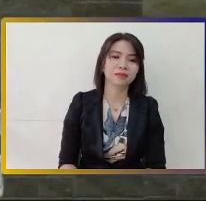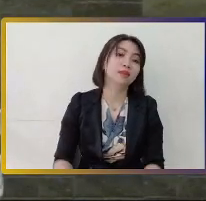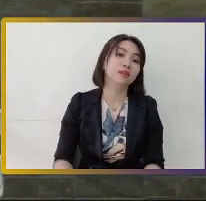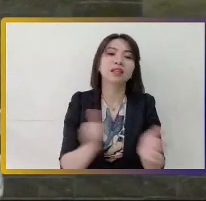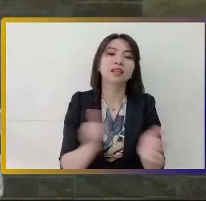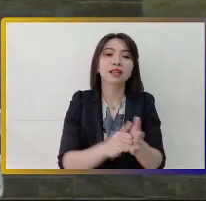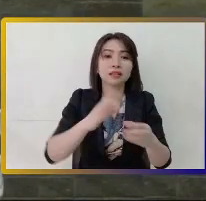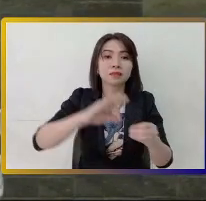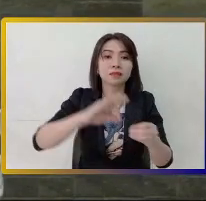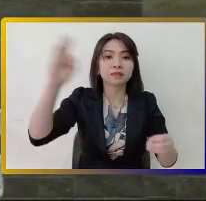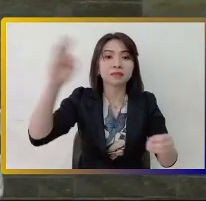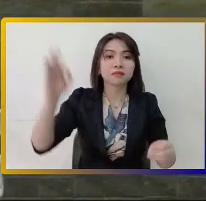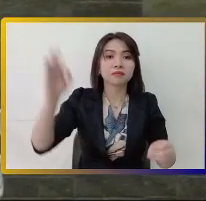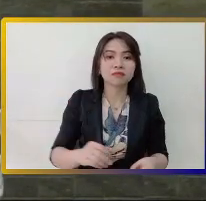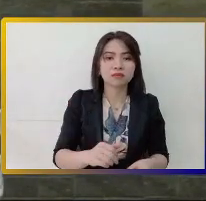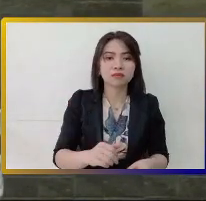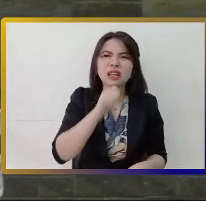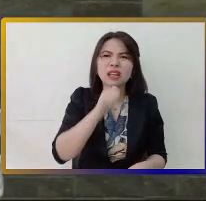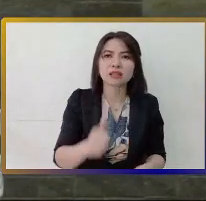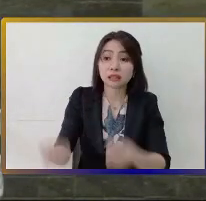come and go?